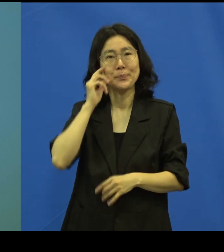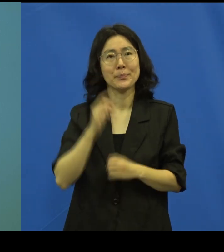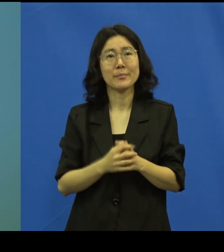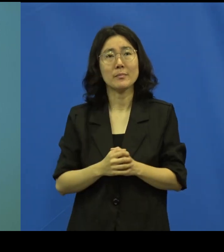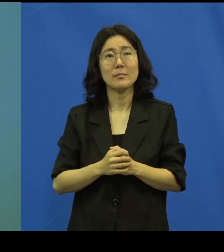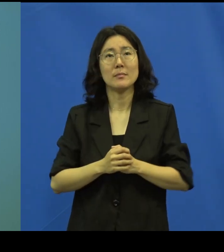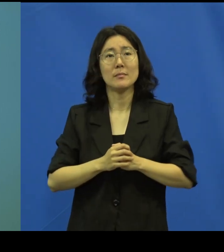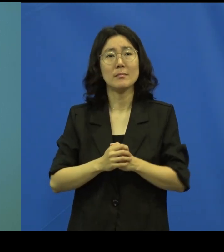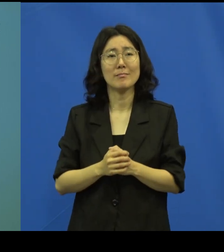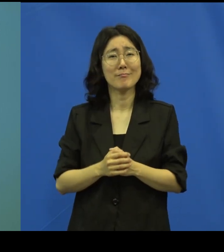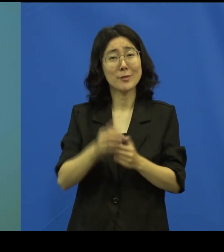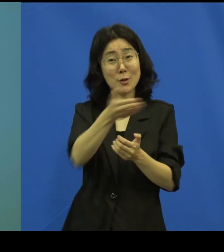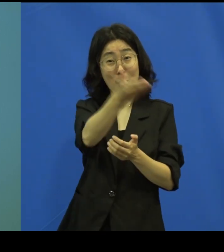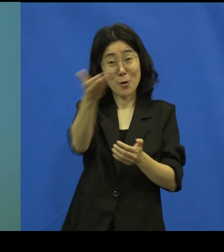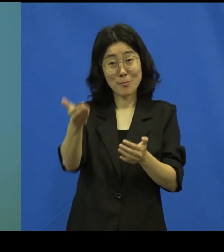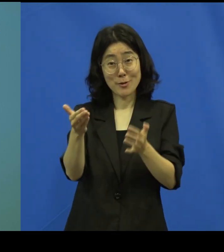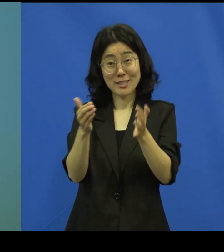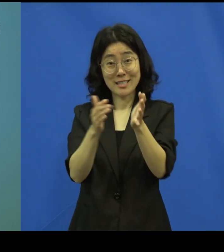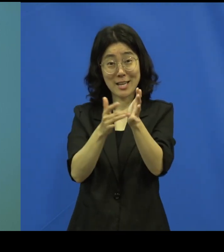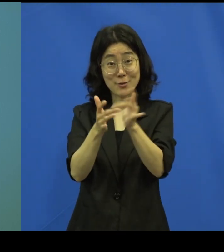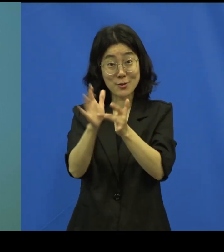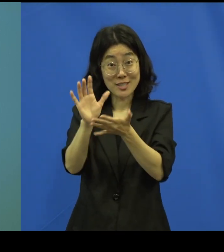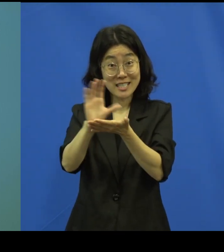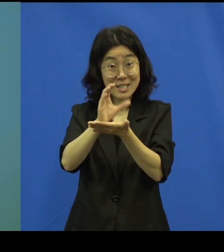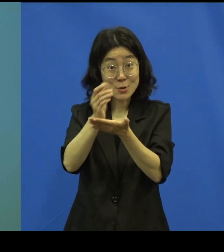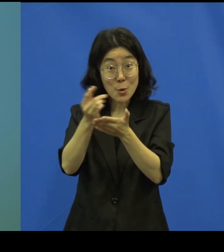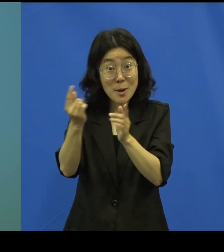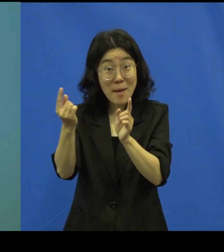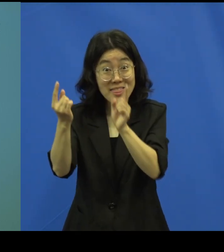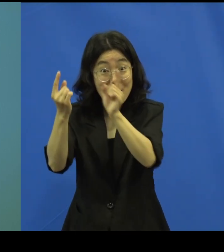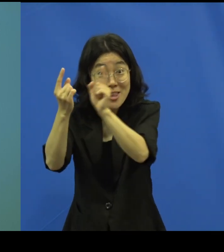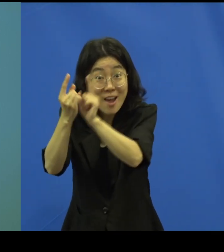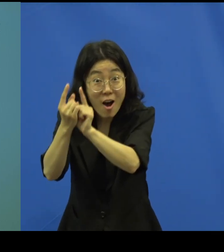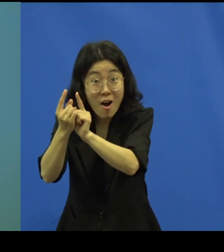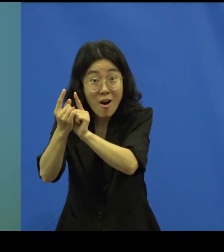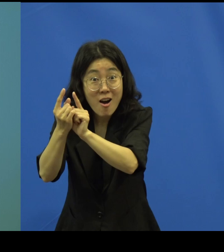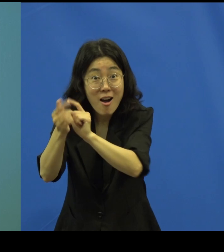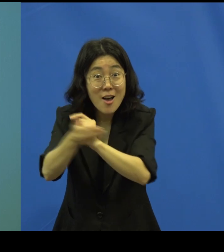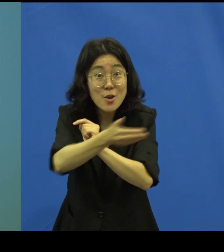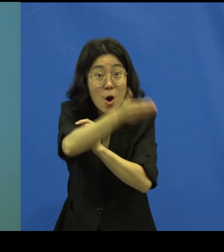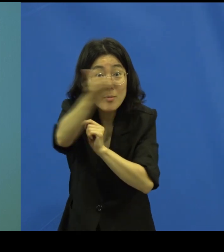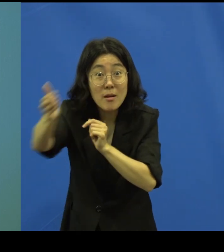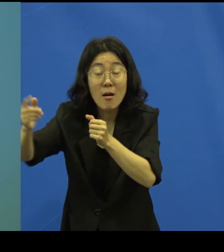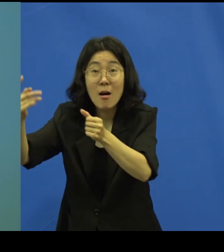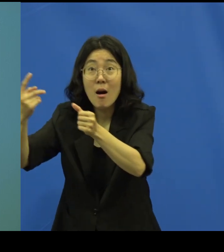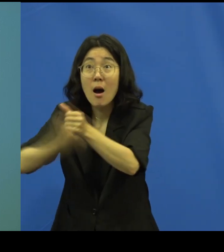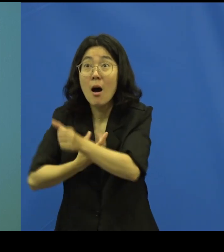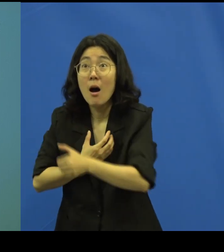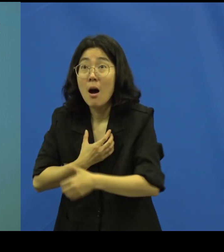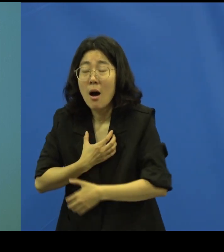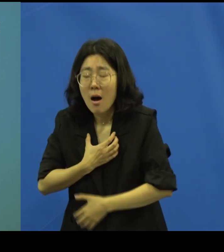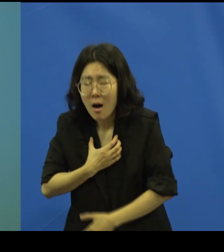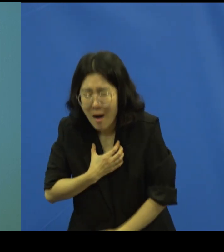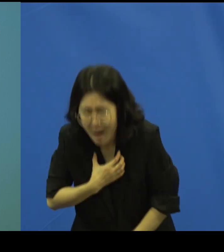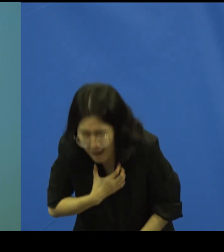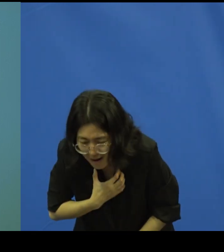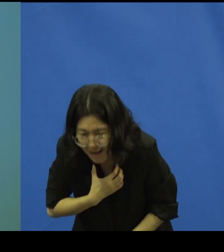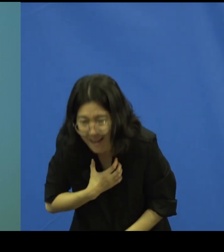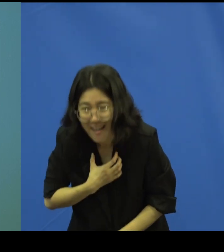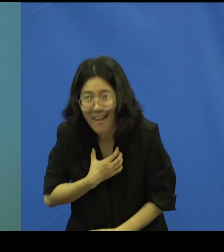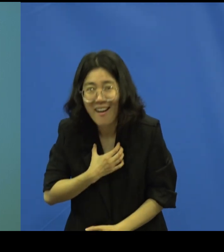그분은 바라보면 바라볼수록 더 아름답고, 더 장엄하고, 더 영광스럽고, 더 지혜가